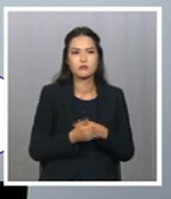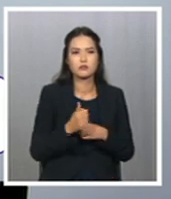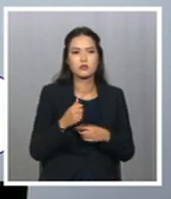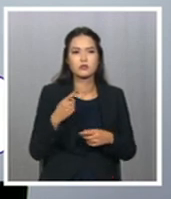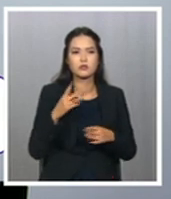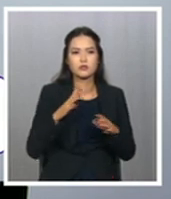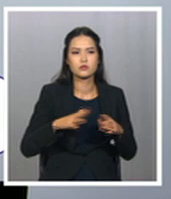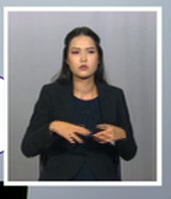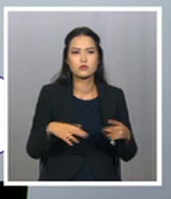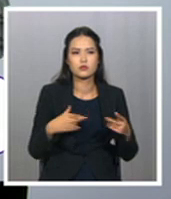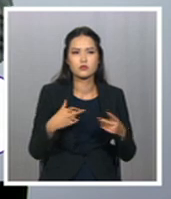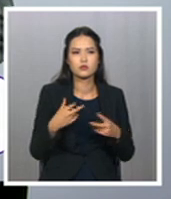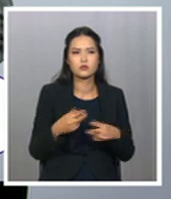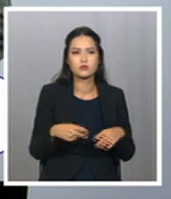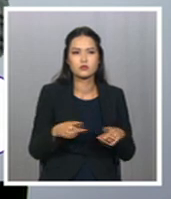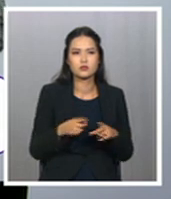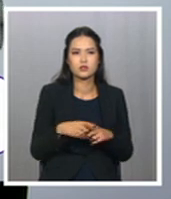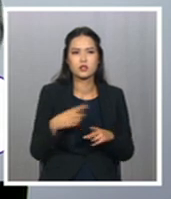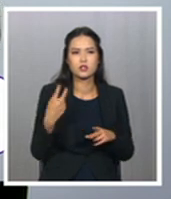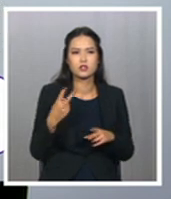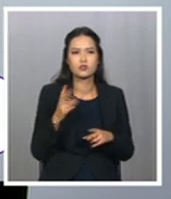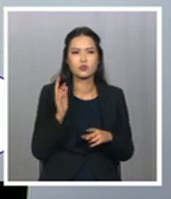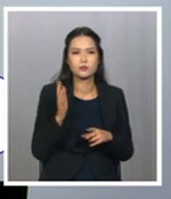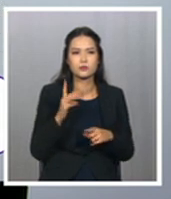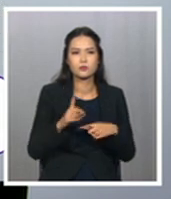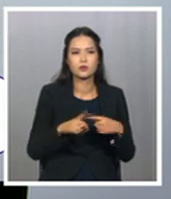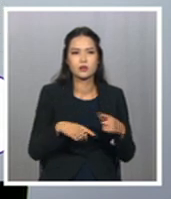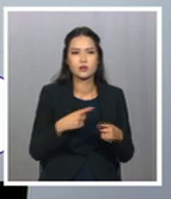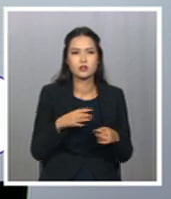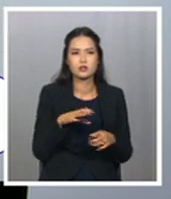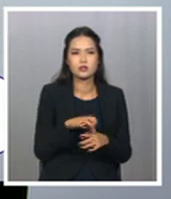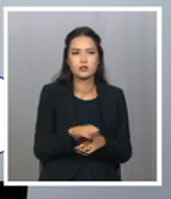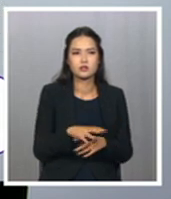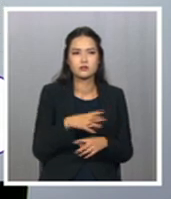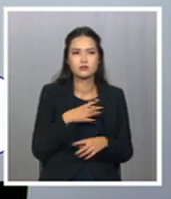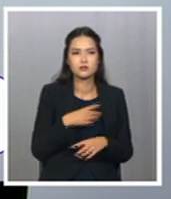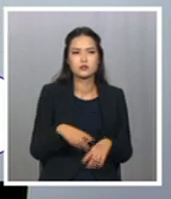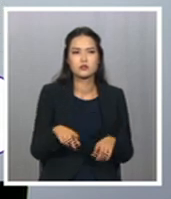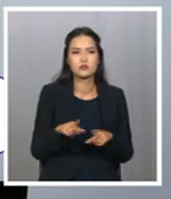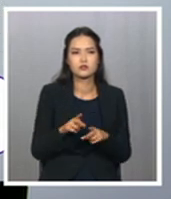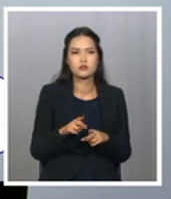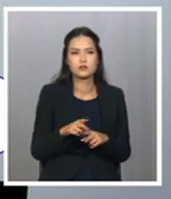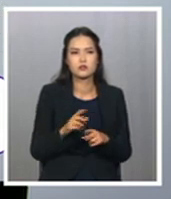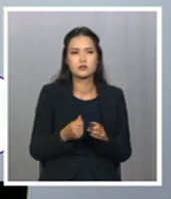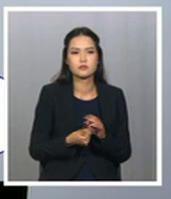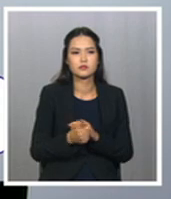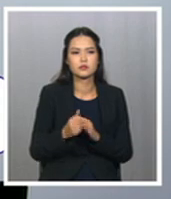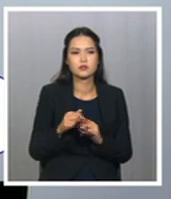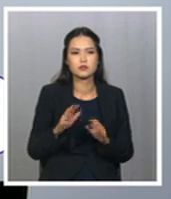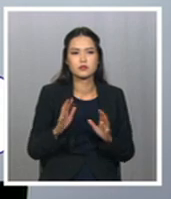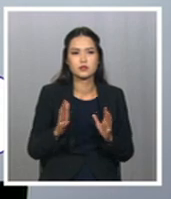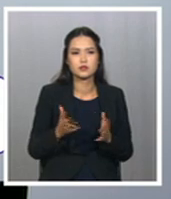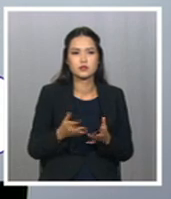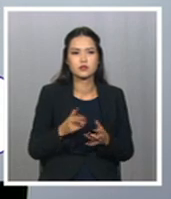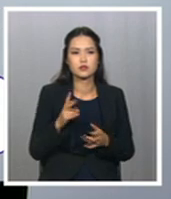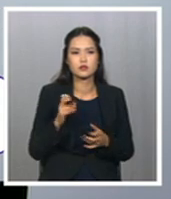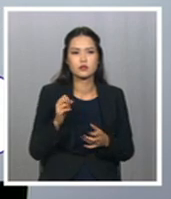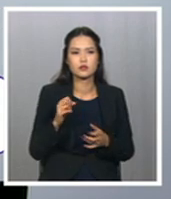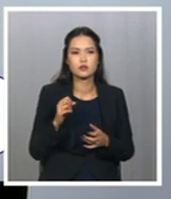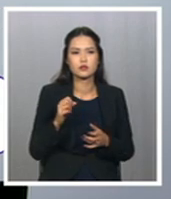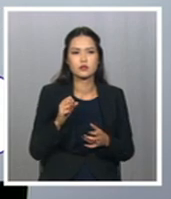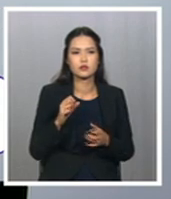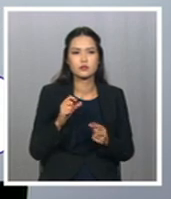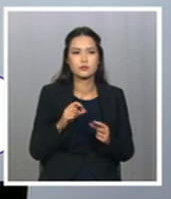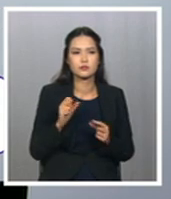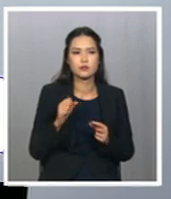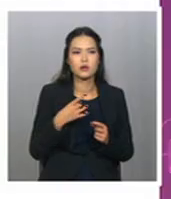гомозиготалы ағза осы екінші ұрпақта қалыптасты. Және де бастапқы кездегі рецессивті гомозиготалы ақ